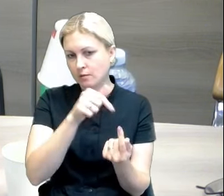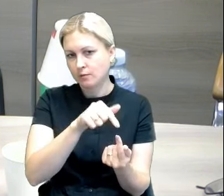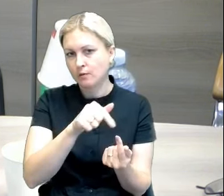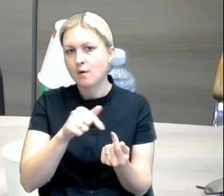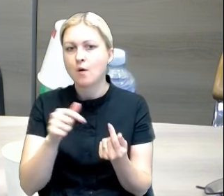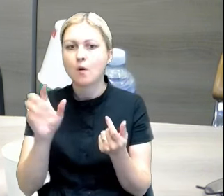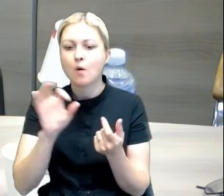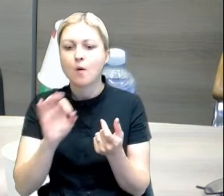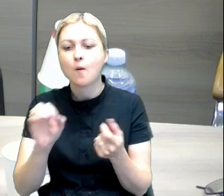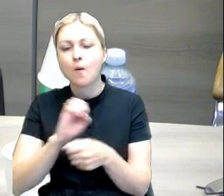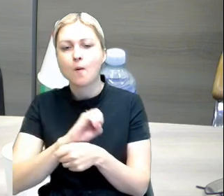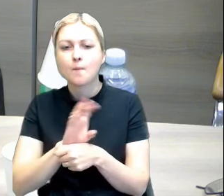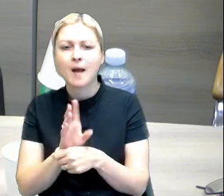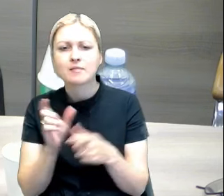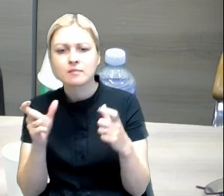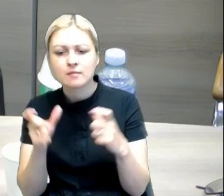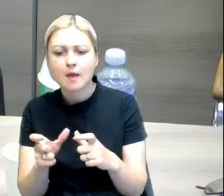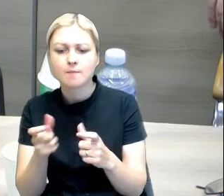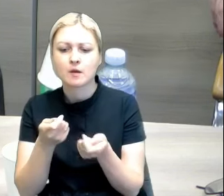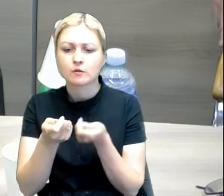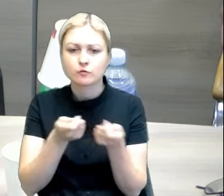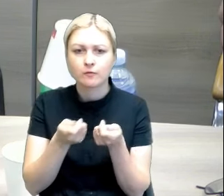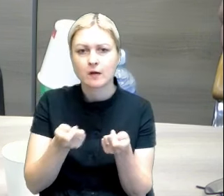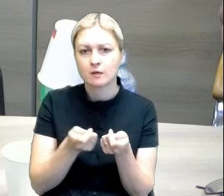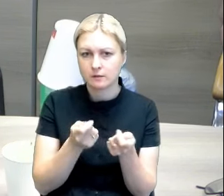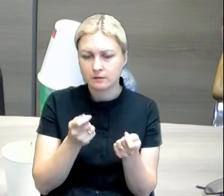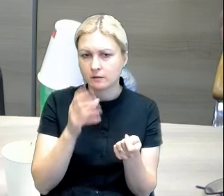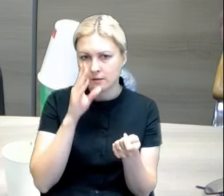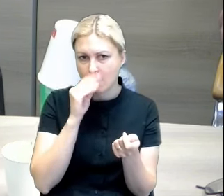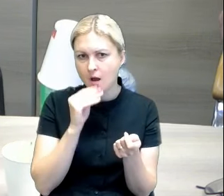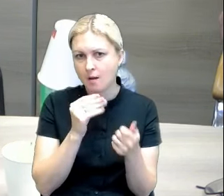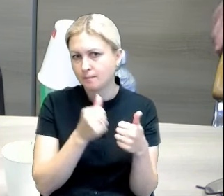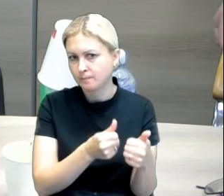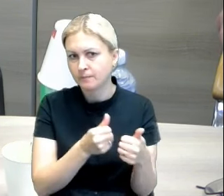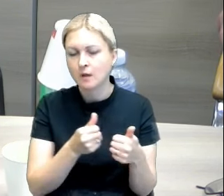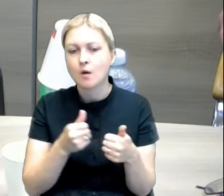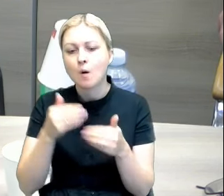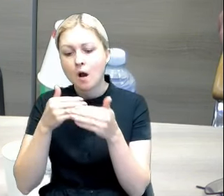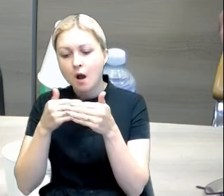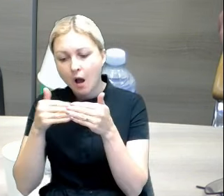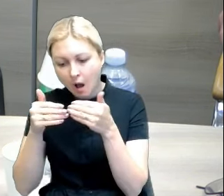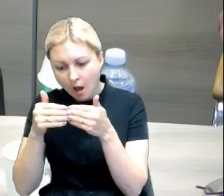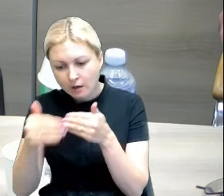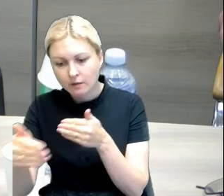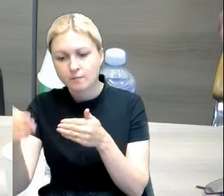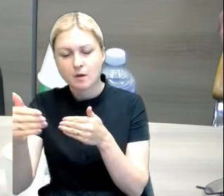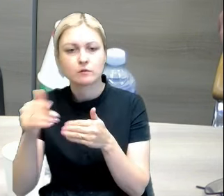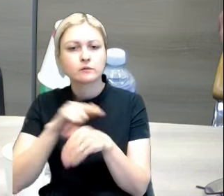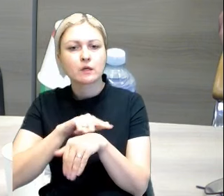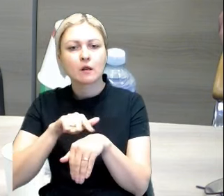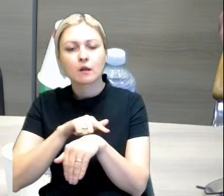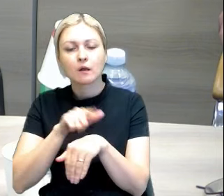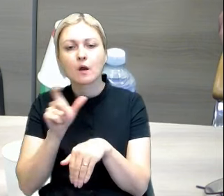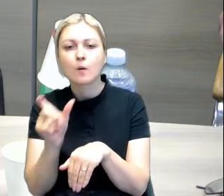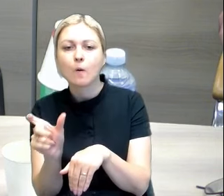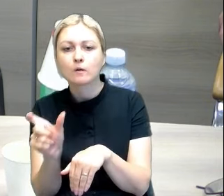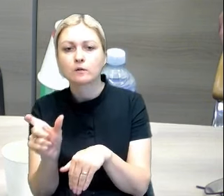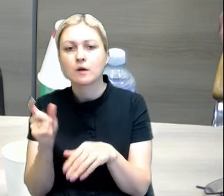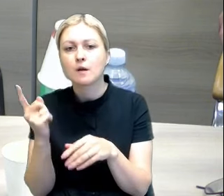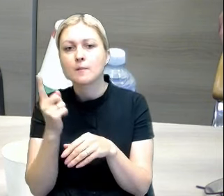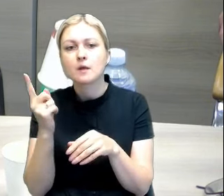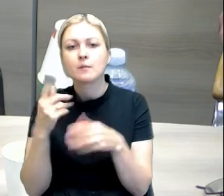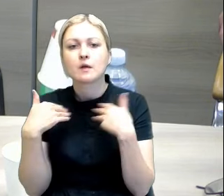tai padėtų geriau jas suvaldyti kokius žingsnius esate suplavę artimiausiam laikotarpiui siekdami sustiprinti pirminės sveikatos priežiūros